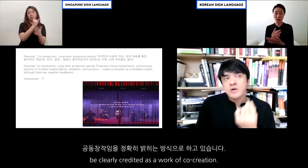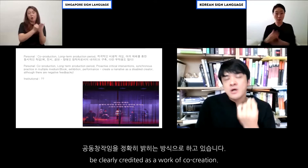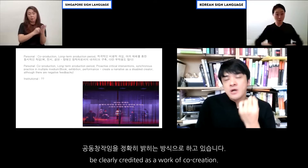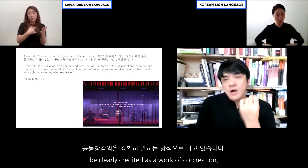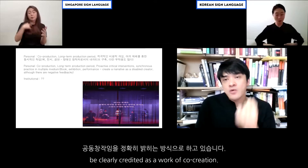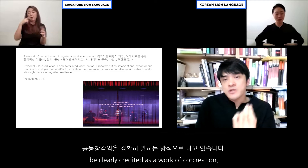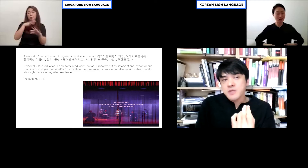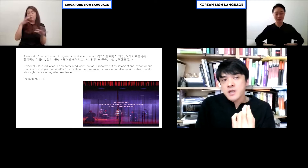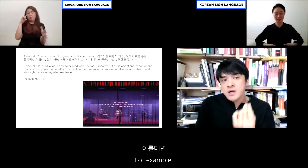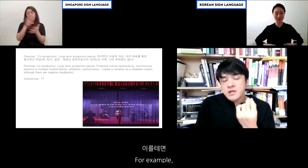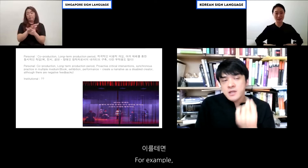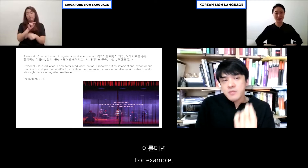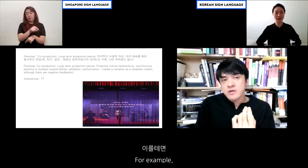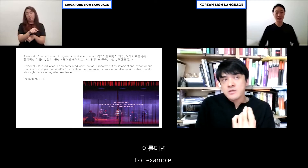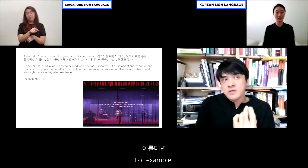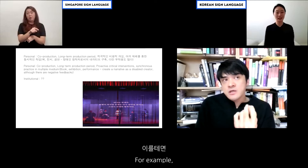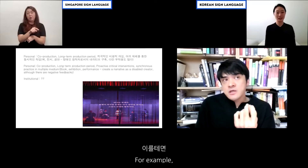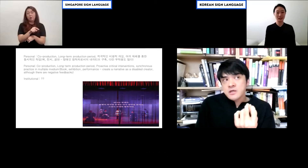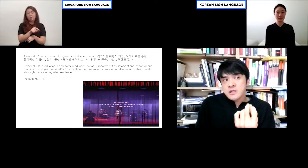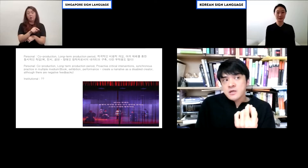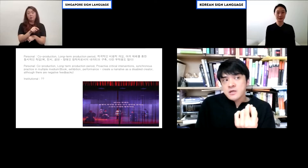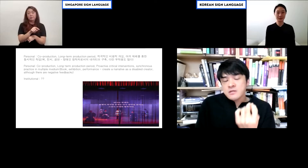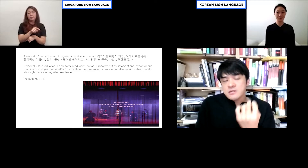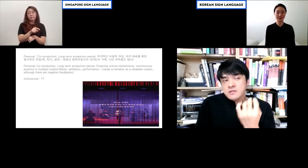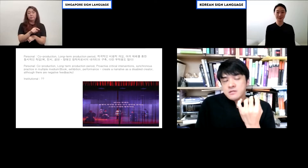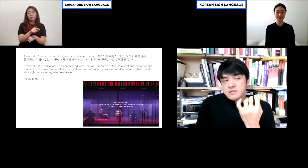방식으로 하고 있습니다. 이를테면